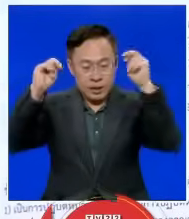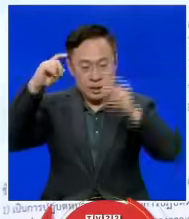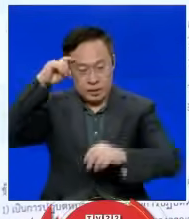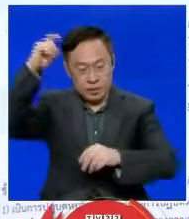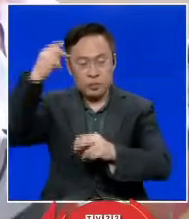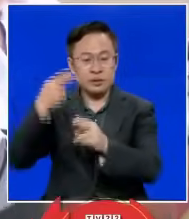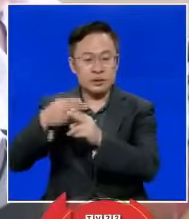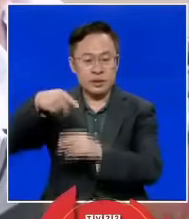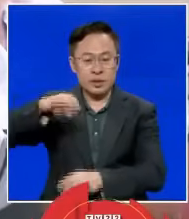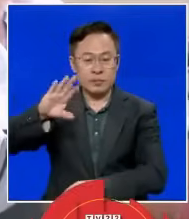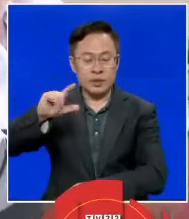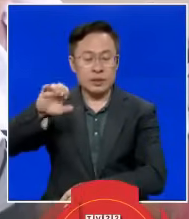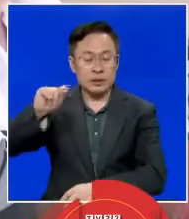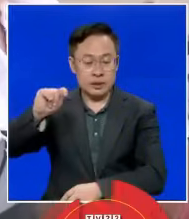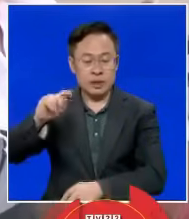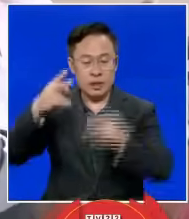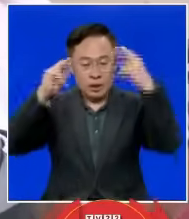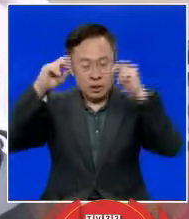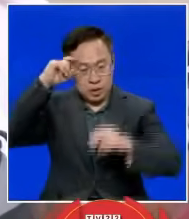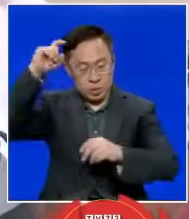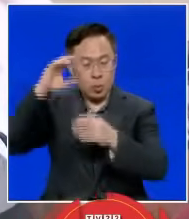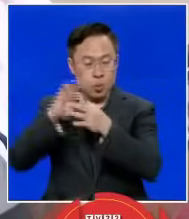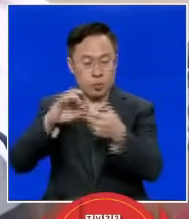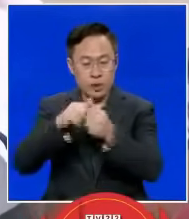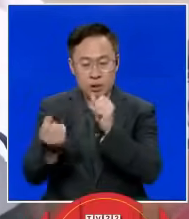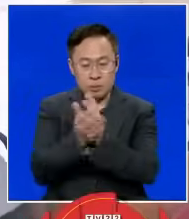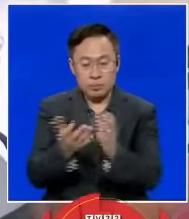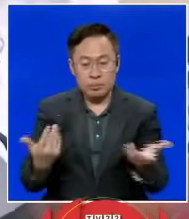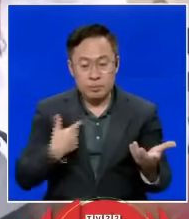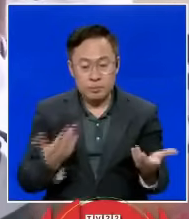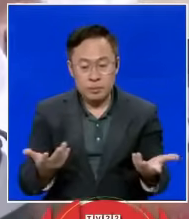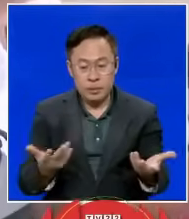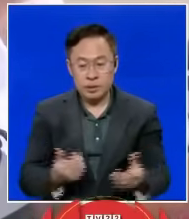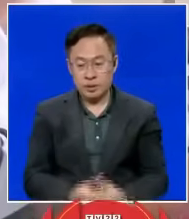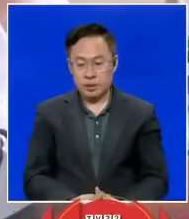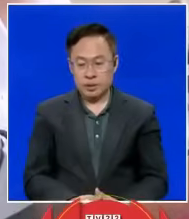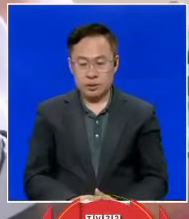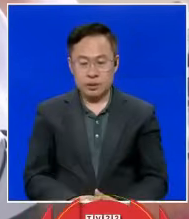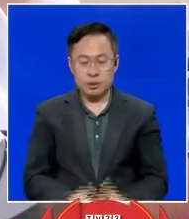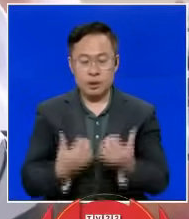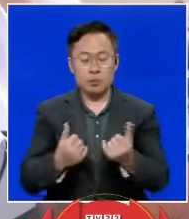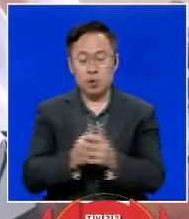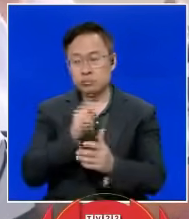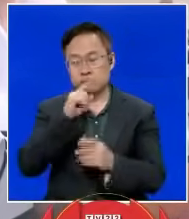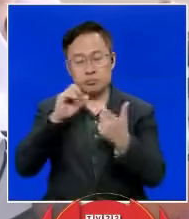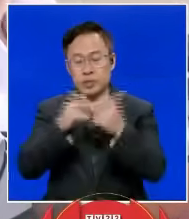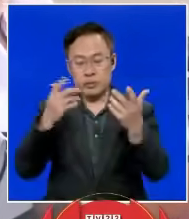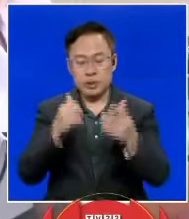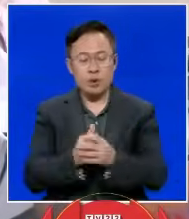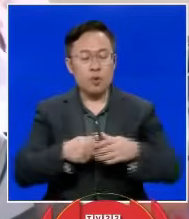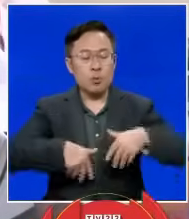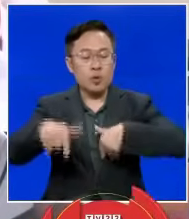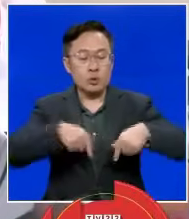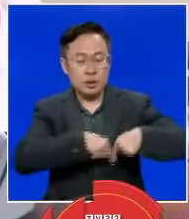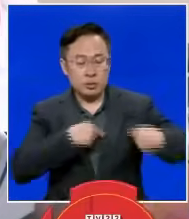คุณพิชิตชื่นบานว่านายกกังวลไหมสำหรับเรื่องนี้คุณพิชิตชื่นบานก็บอกว่าคือคนให้กำลังใ